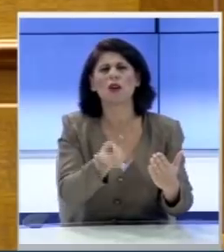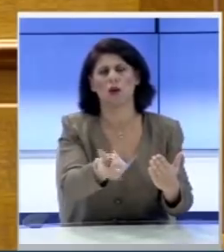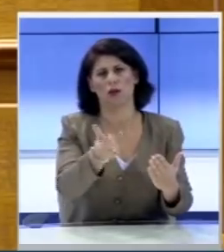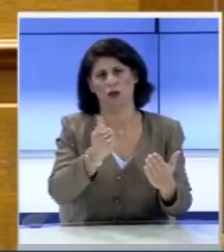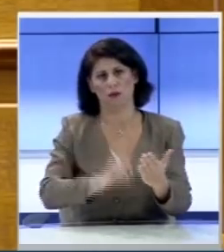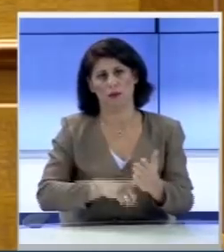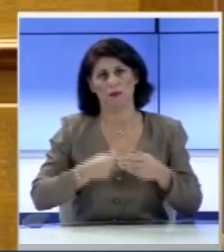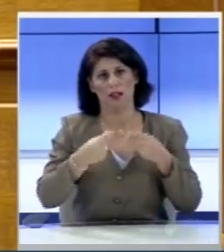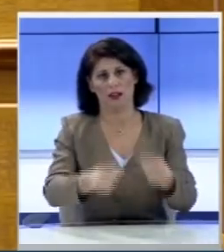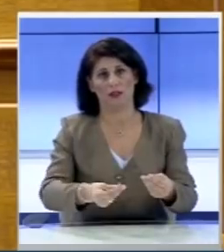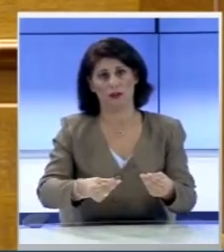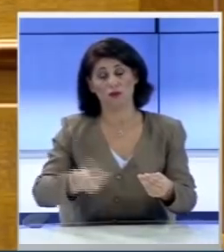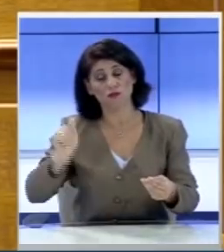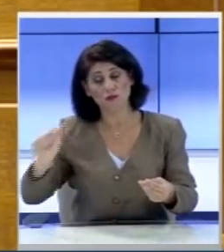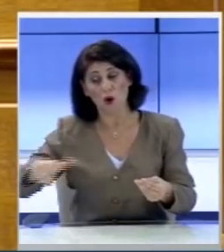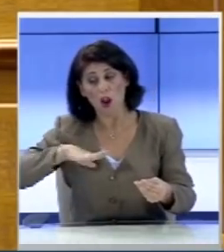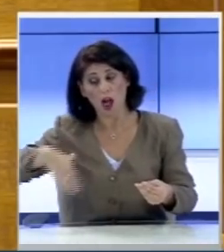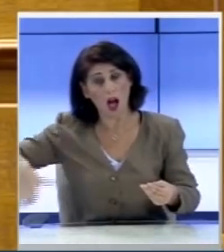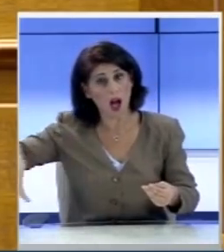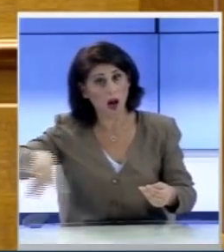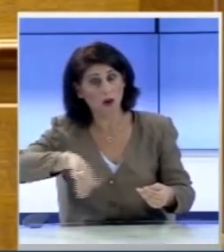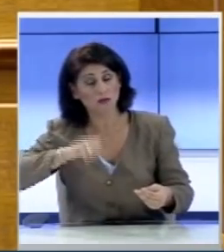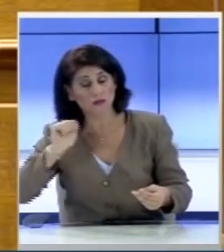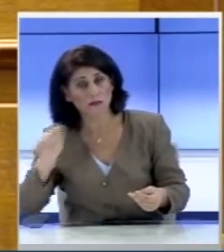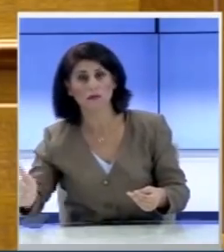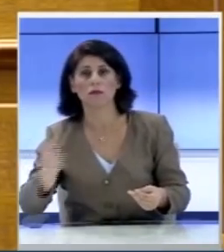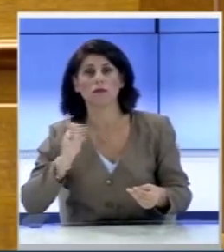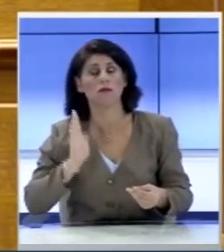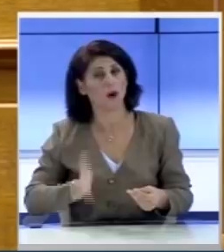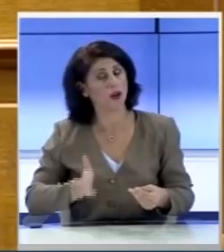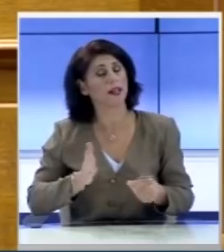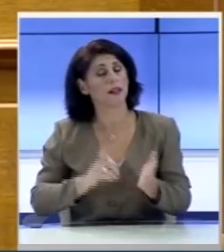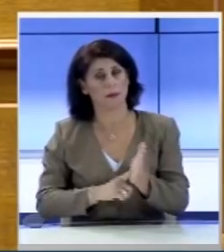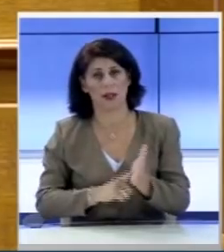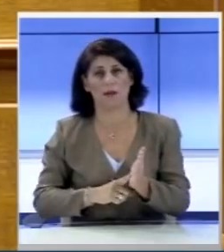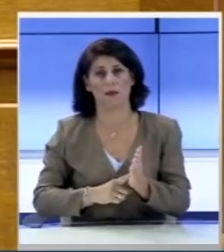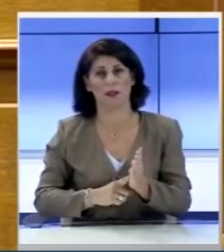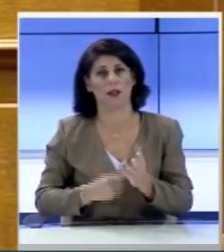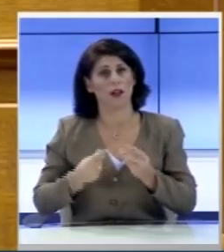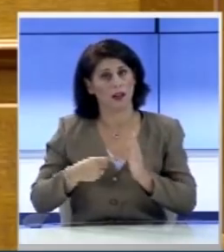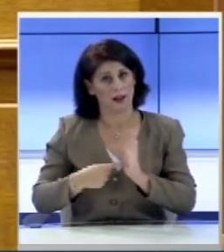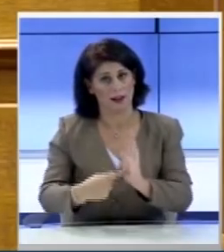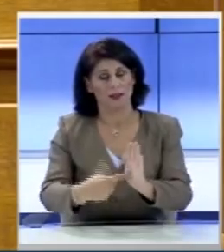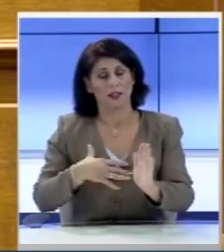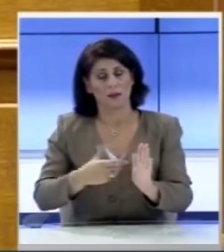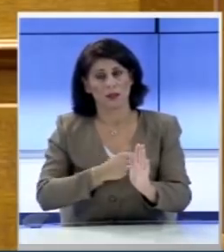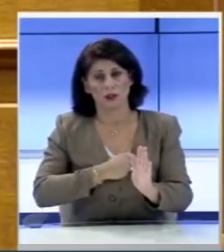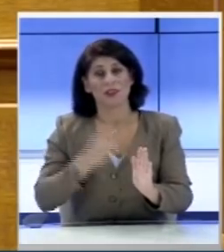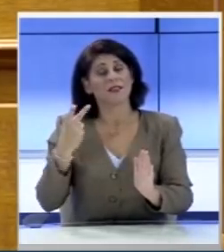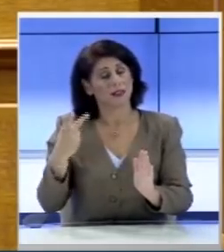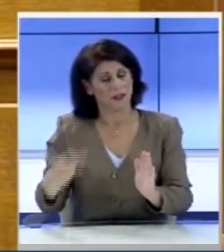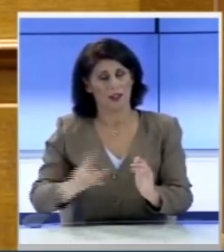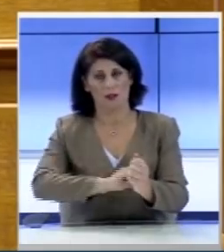που πρέπει να σας δώσει τελικά ο ίδιος ο λαός, βέβαια, ο οποίος μπορεί και πρέπει να δείξει εμπιστοσύνη κυρίως στις δικές του